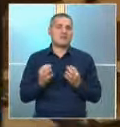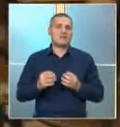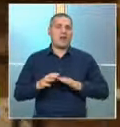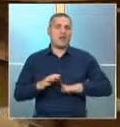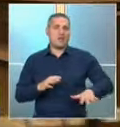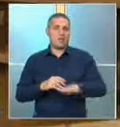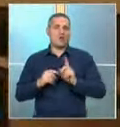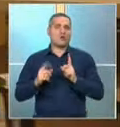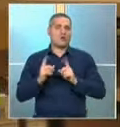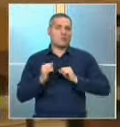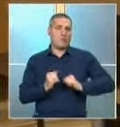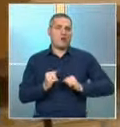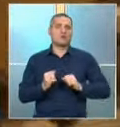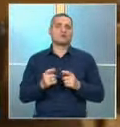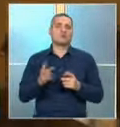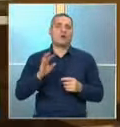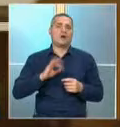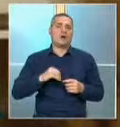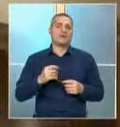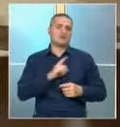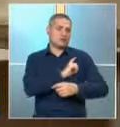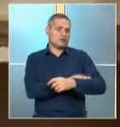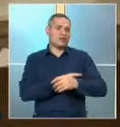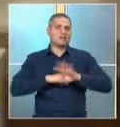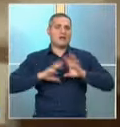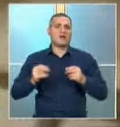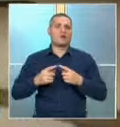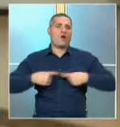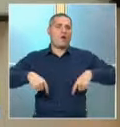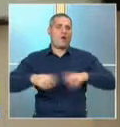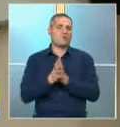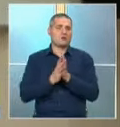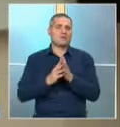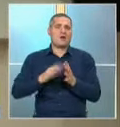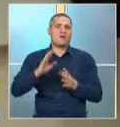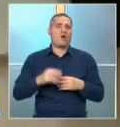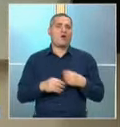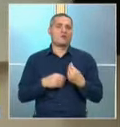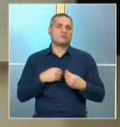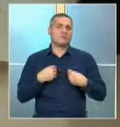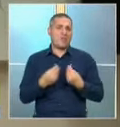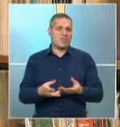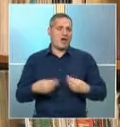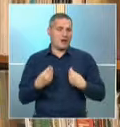специален имот, на който по-късно, пак с усилията на цялата общественост, с много дарения,